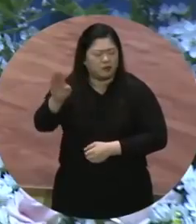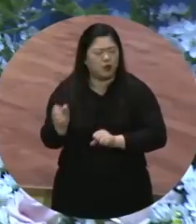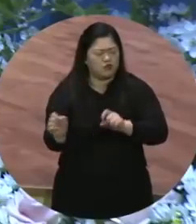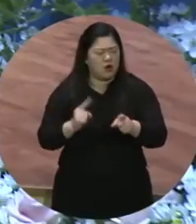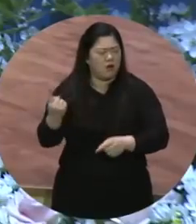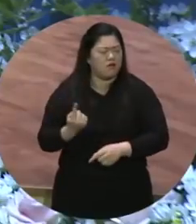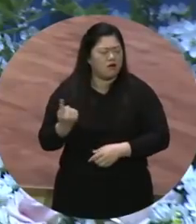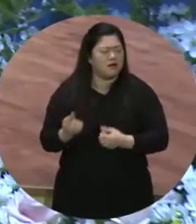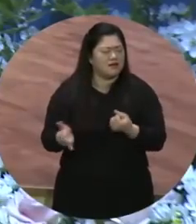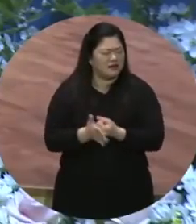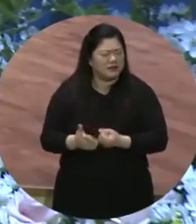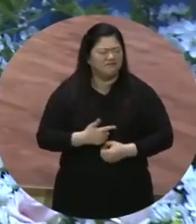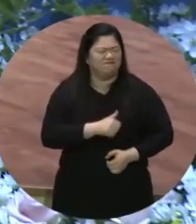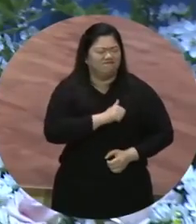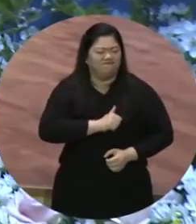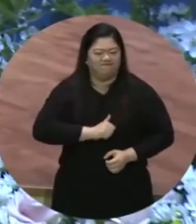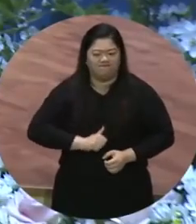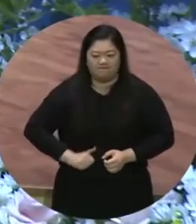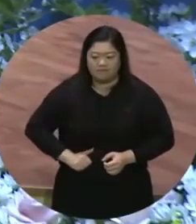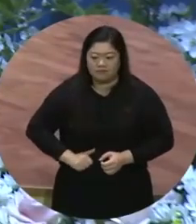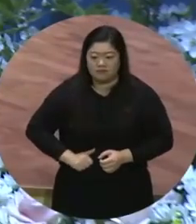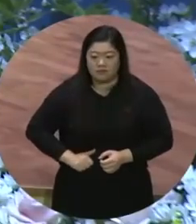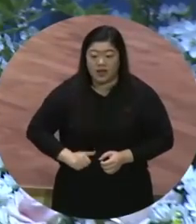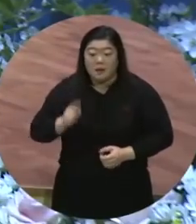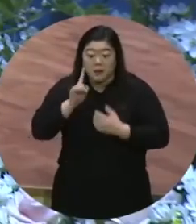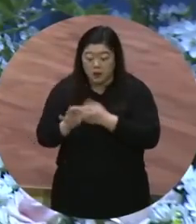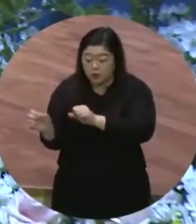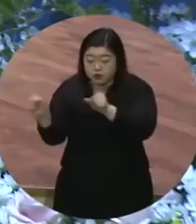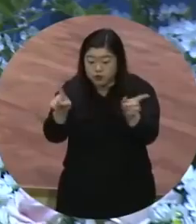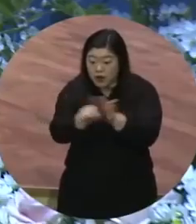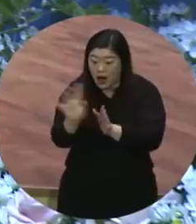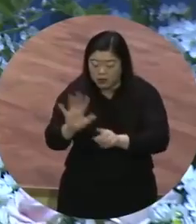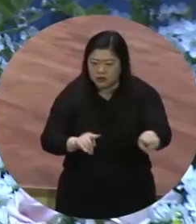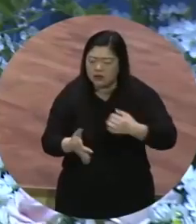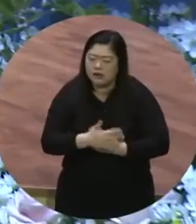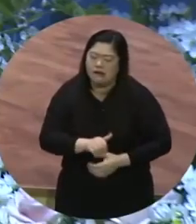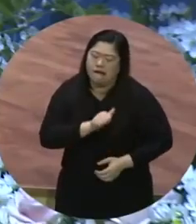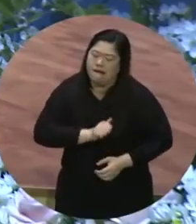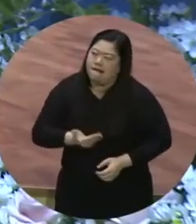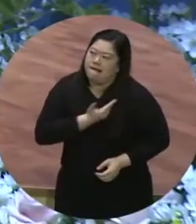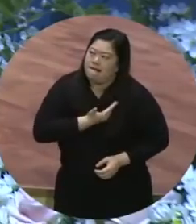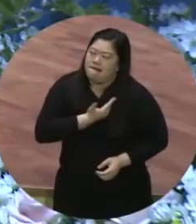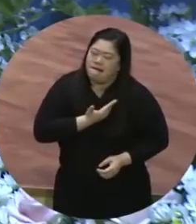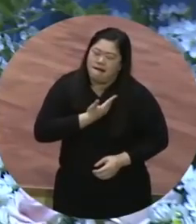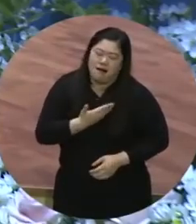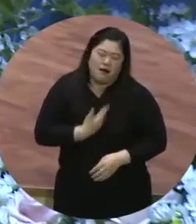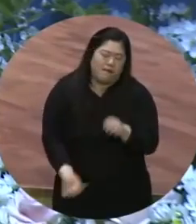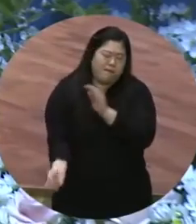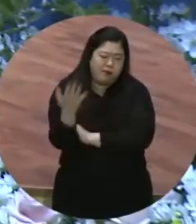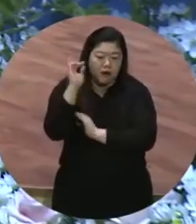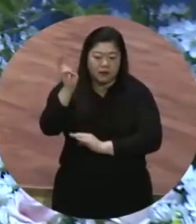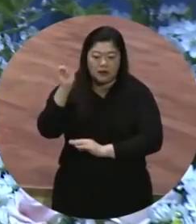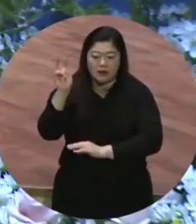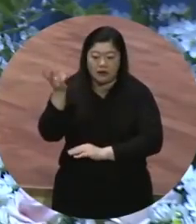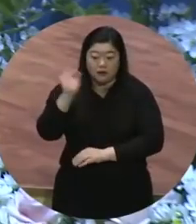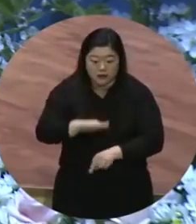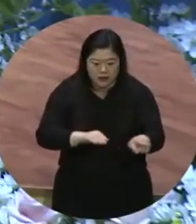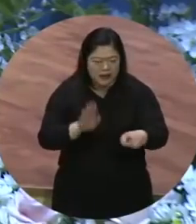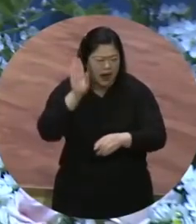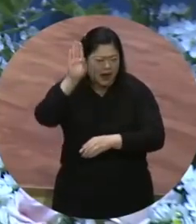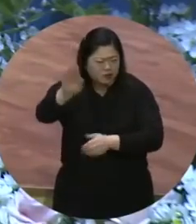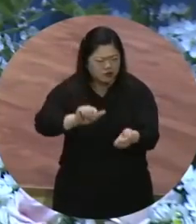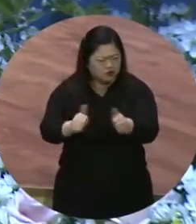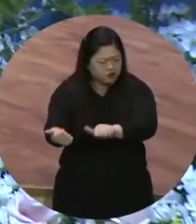죽습니까? 악착같이 살아야지. 그런데 이 부활 신앙을 가졌기 때문에 죽어도 살기